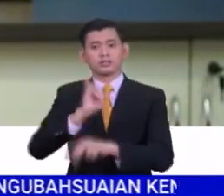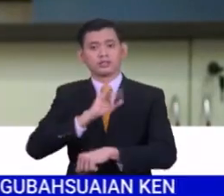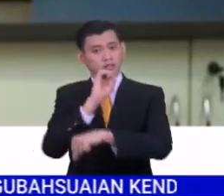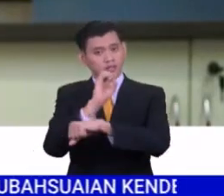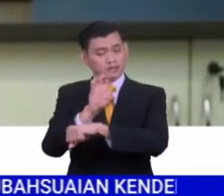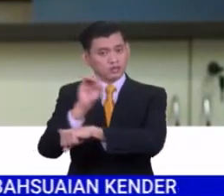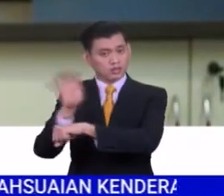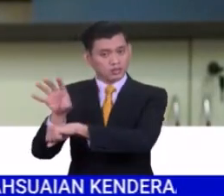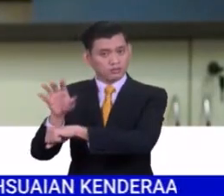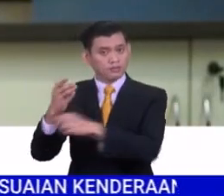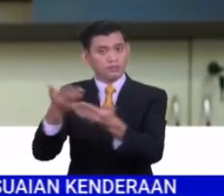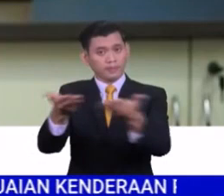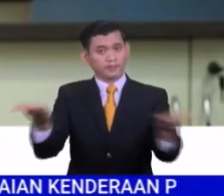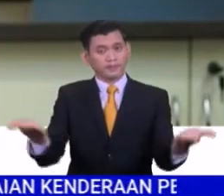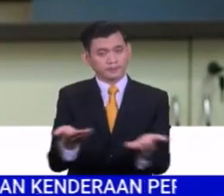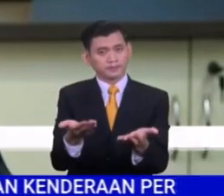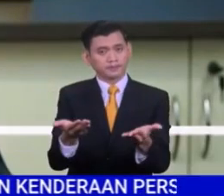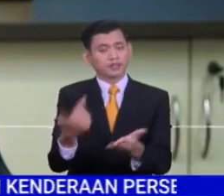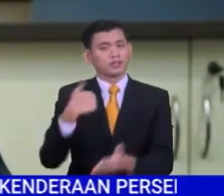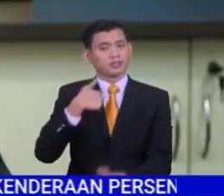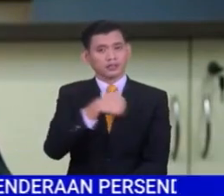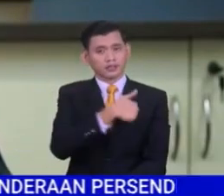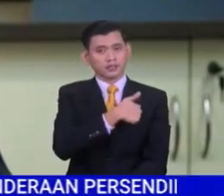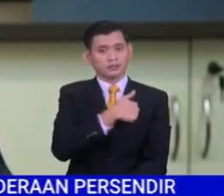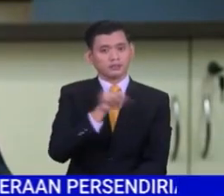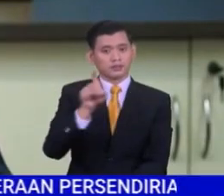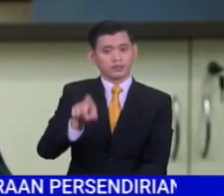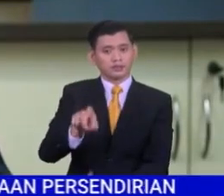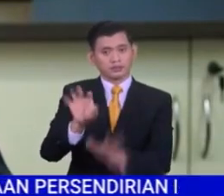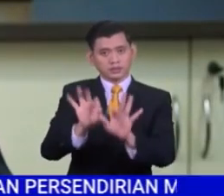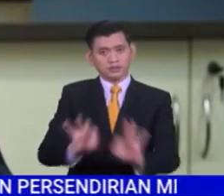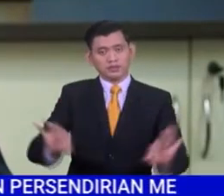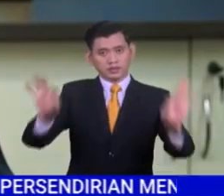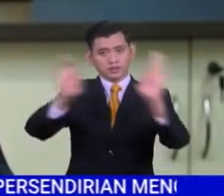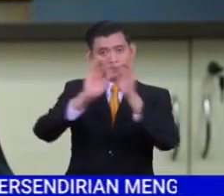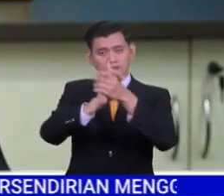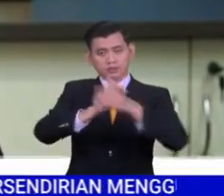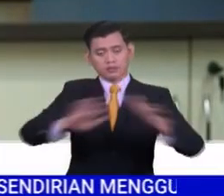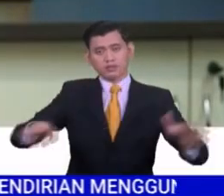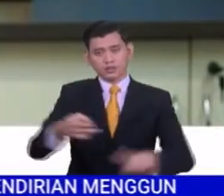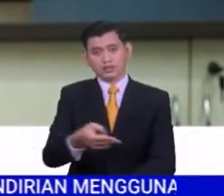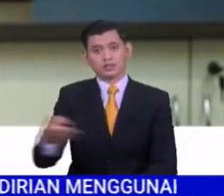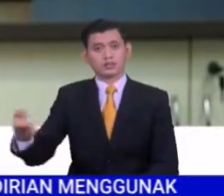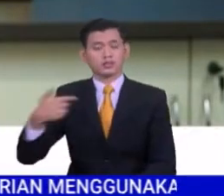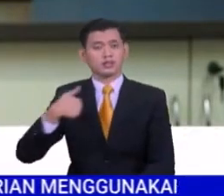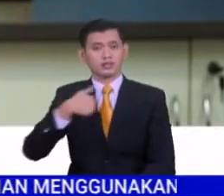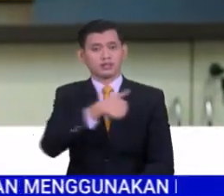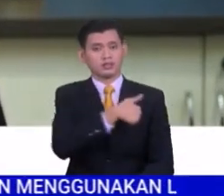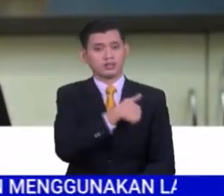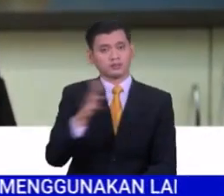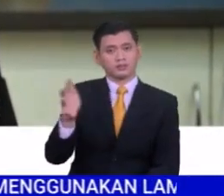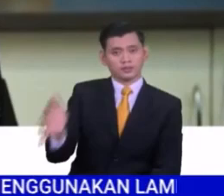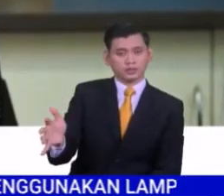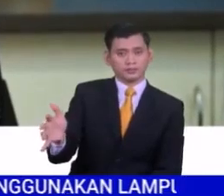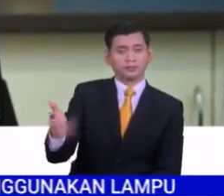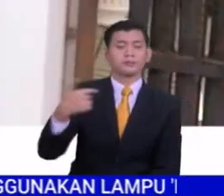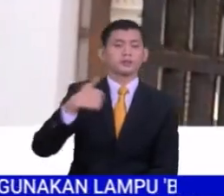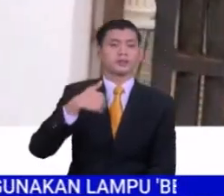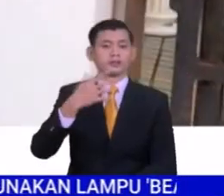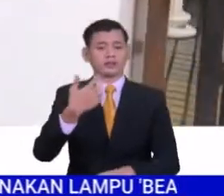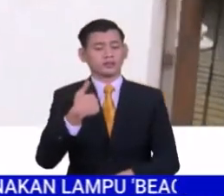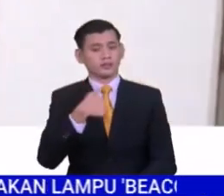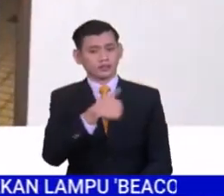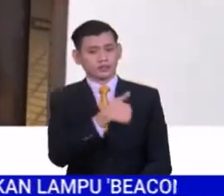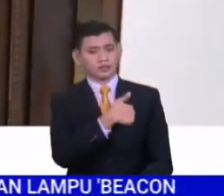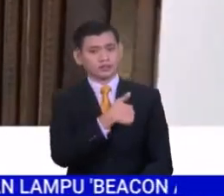supaya kita utamakan dari segi keselamatan harta benda kita yang kita tinggalkan. Kita pertama kita